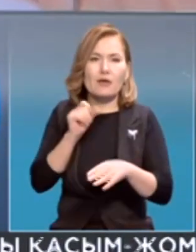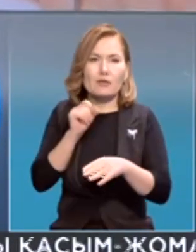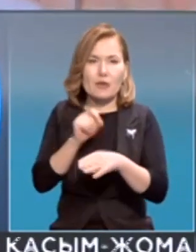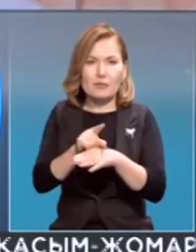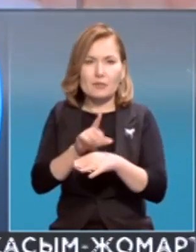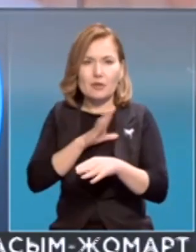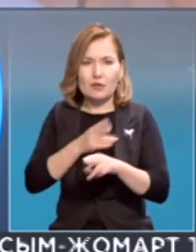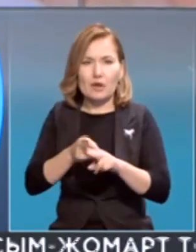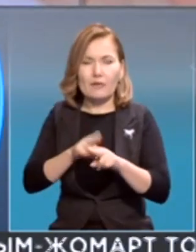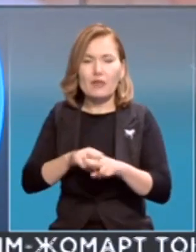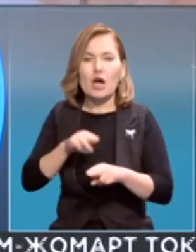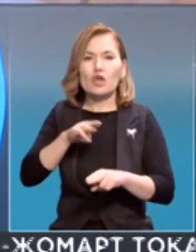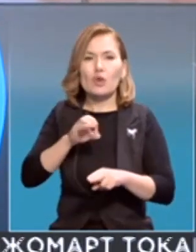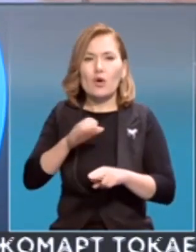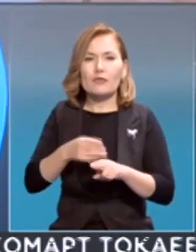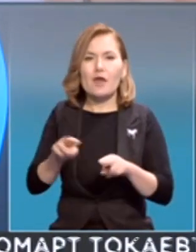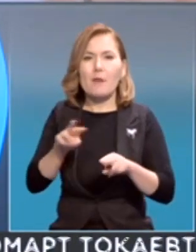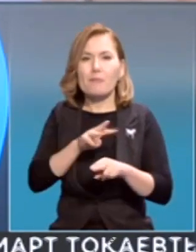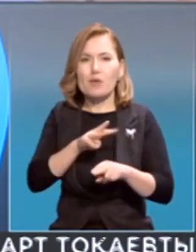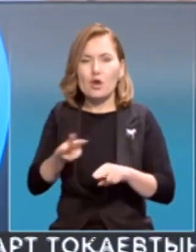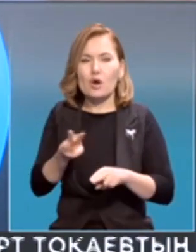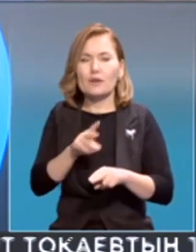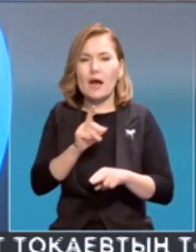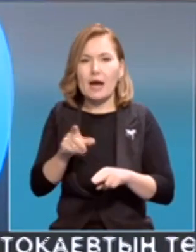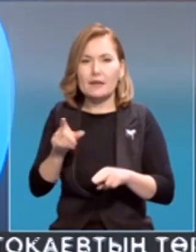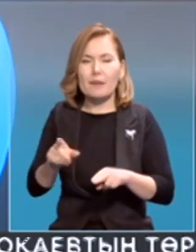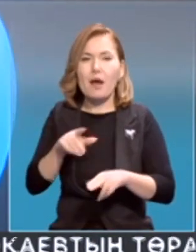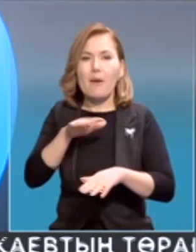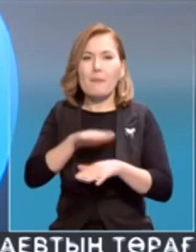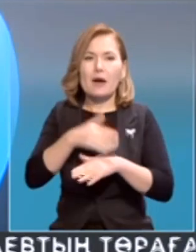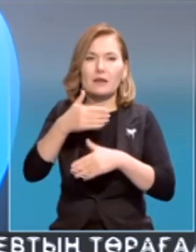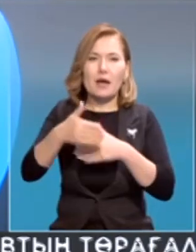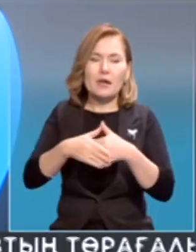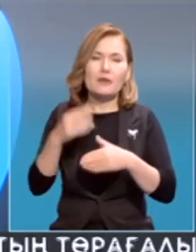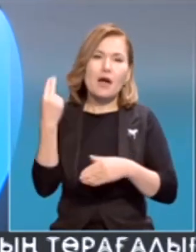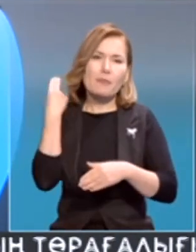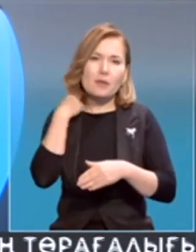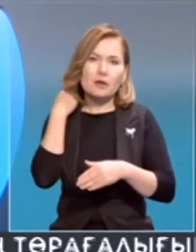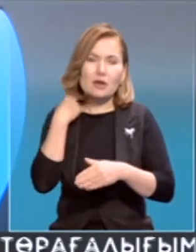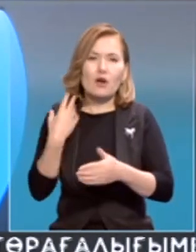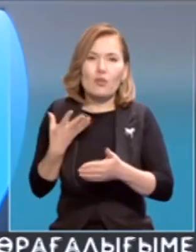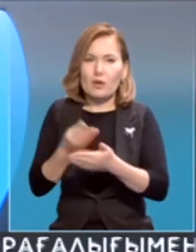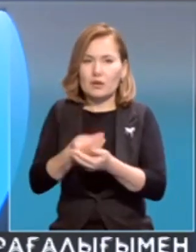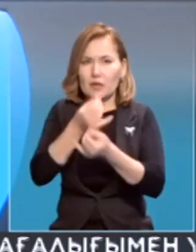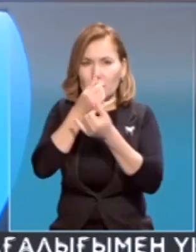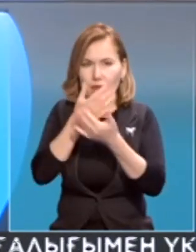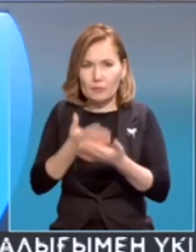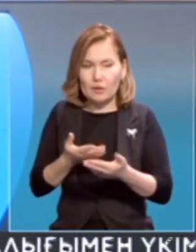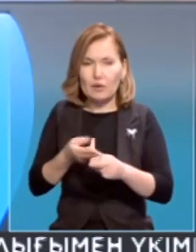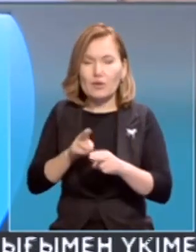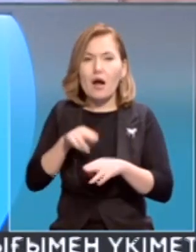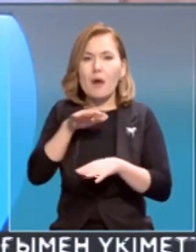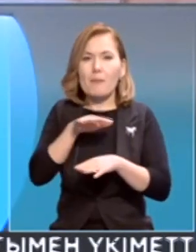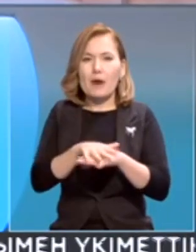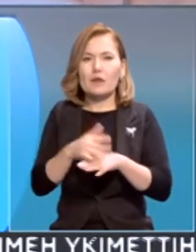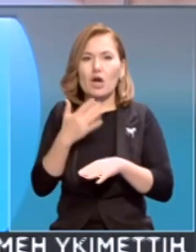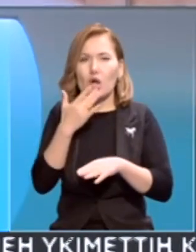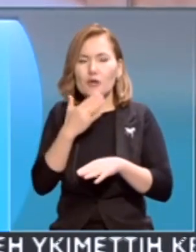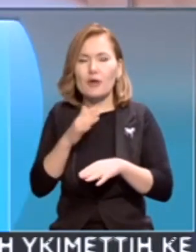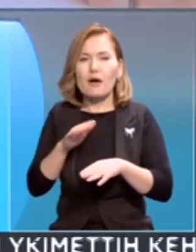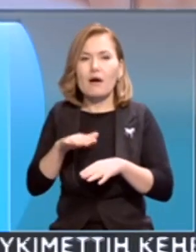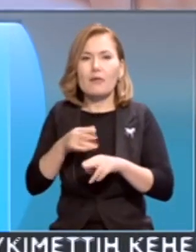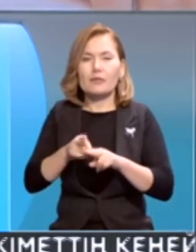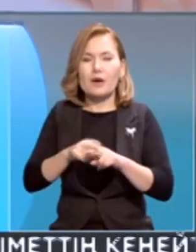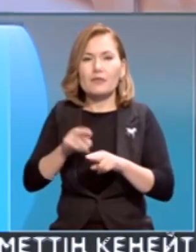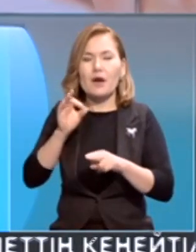жүктеді. Қасым-Жомарт Тоқаев миллионнан аса адамның банк алдындағы берешегін өтеуге жағдайы жоқ деді. Сонымен бірге банктер ұлттық банктен